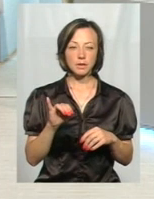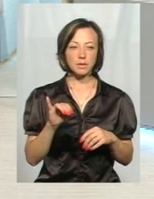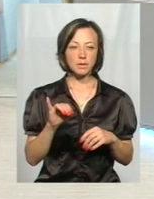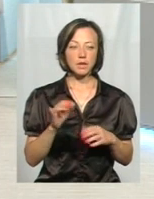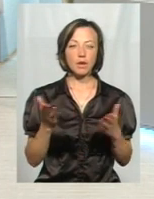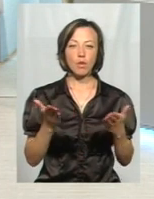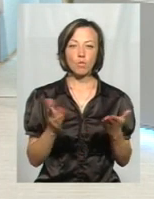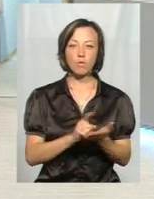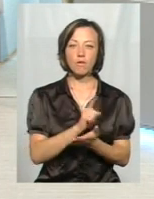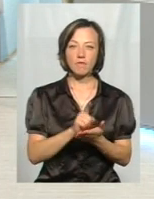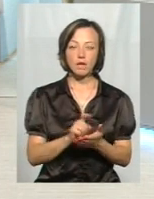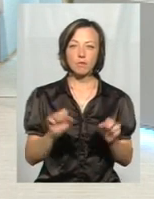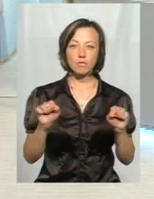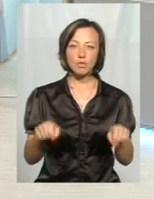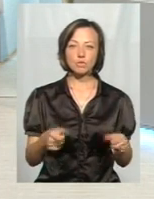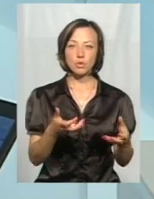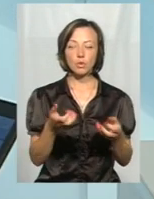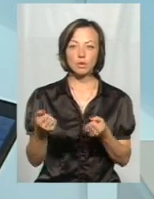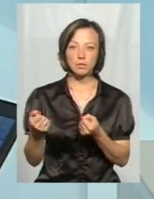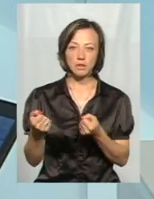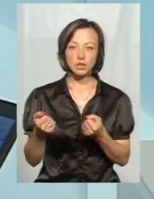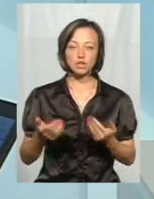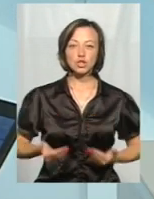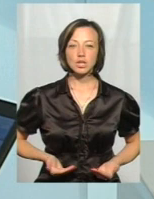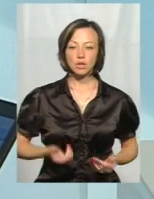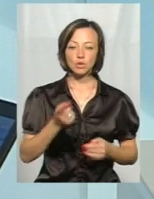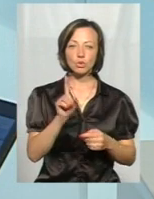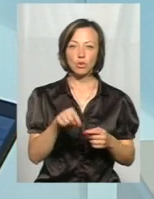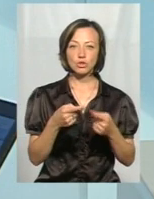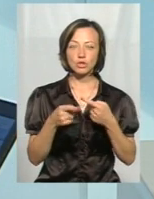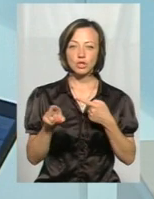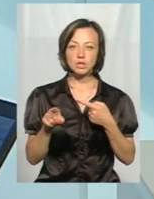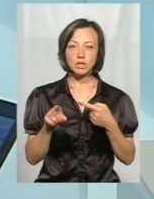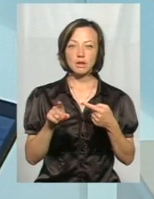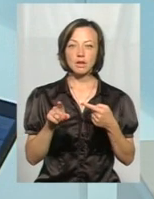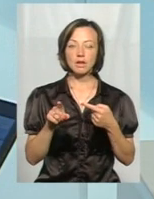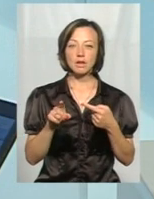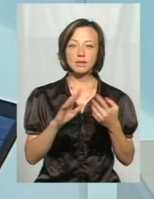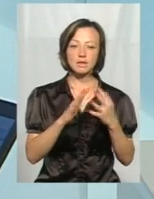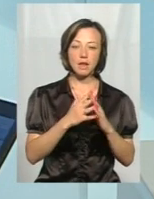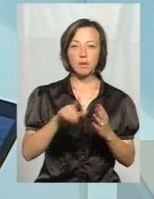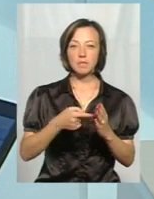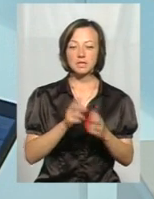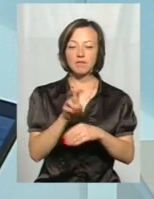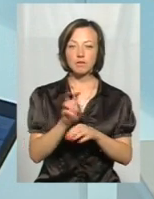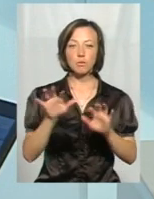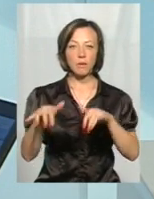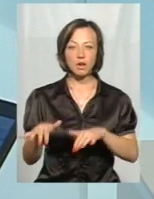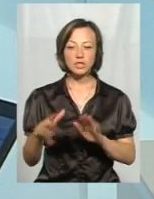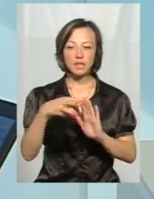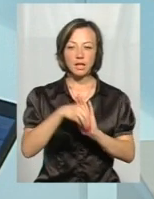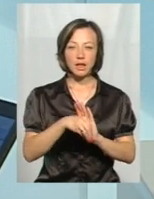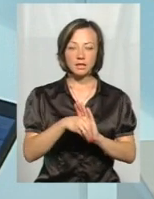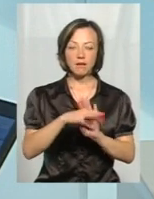безпечність, яку повинні і можуть отримати жителі того чи іншого населеного пункту при відвідуванні пляжа. Тобто